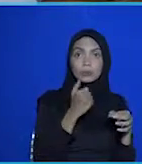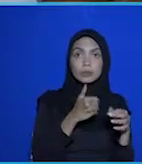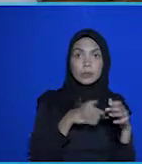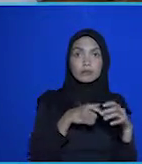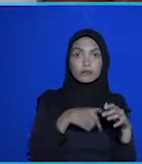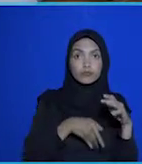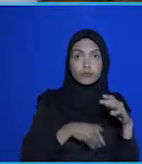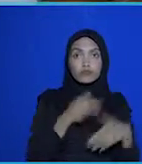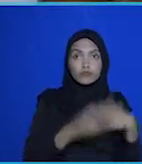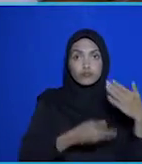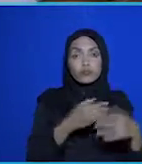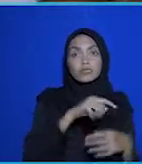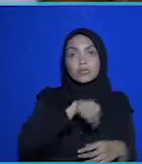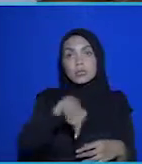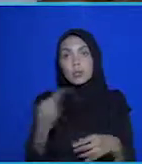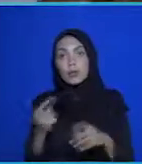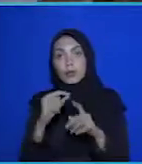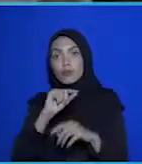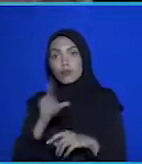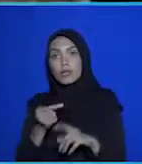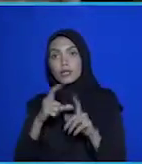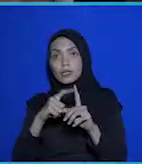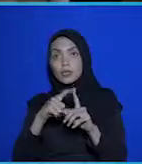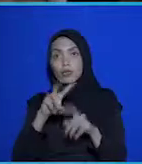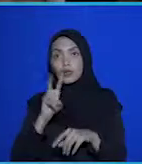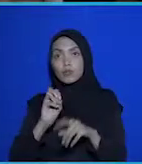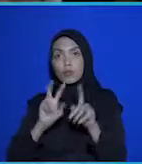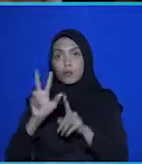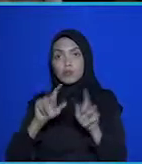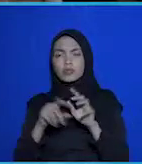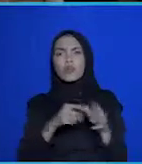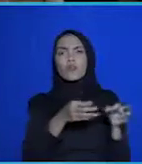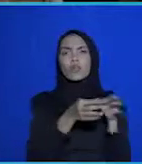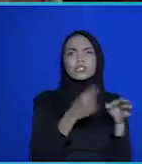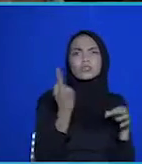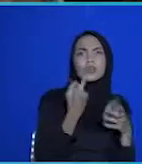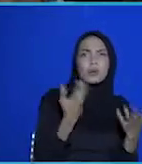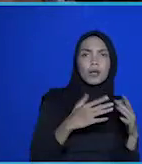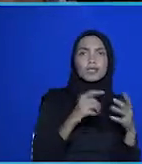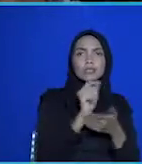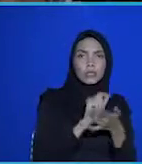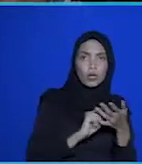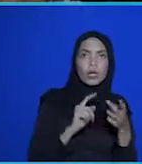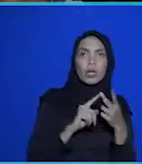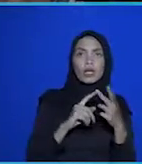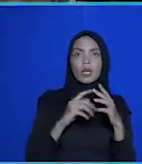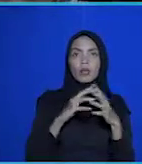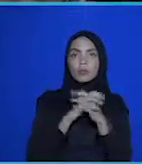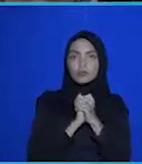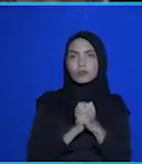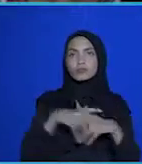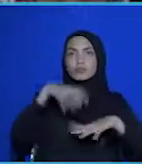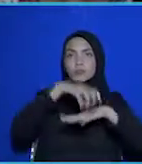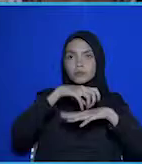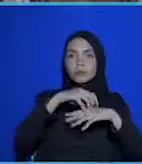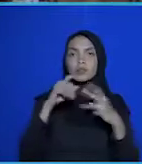Desember 2018. Apa yang disebut fasilitas publik? Misalnya sekolah, ada rumah ibadah, rumah sakit,